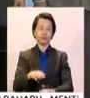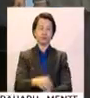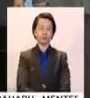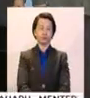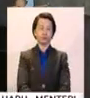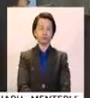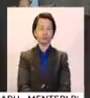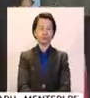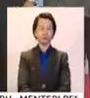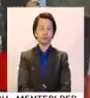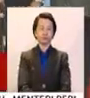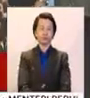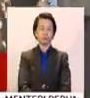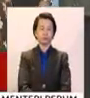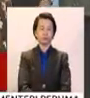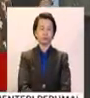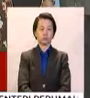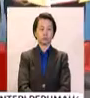time-consuming.